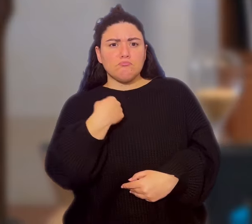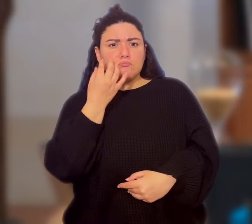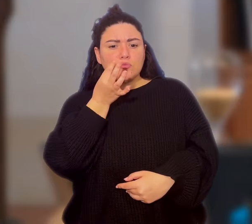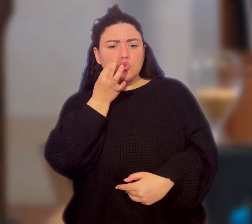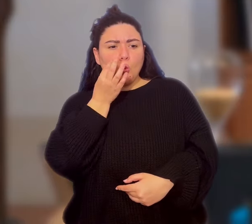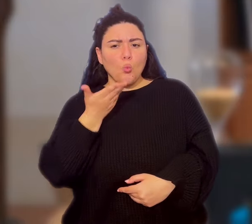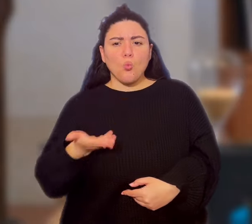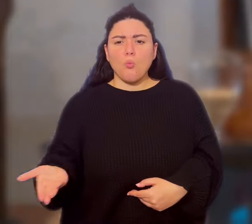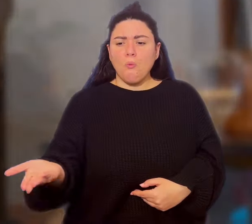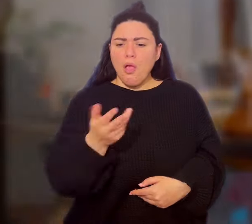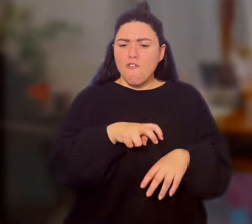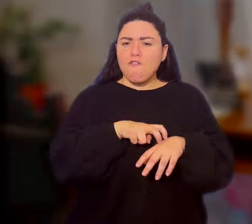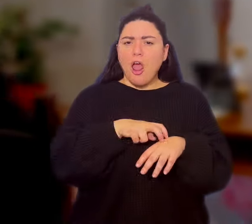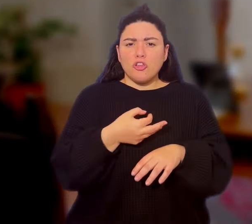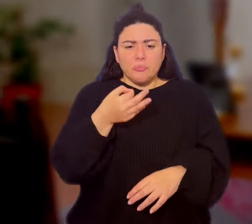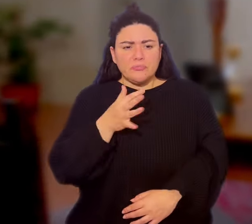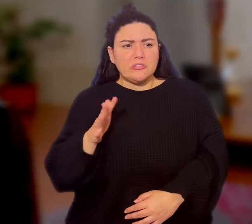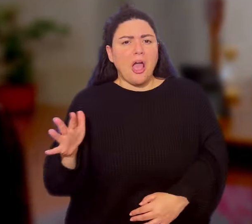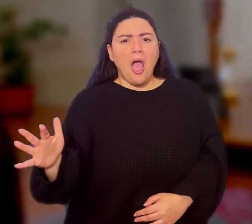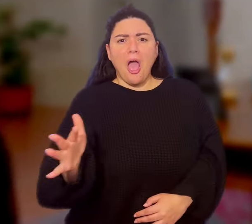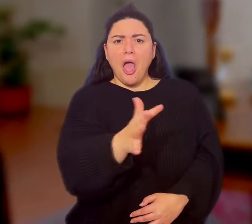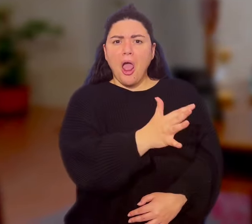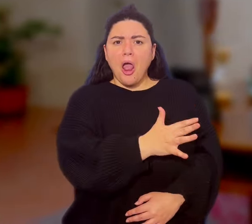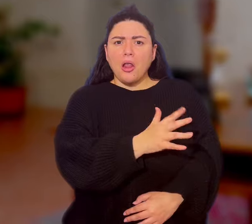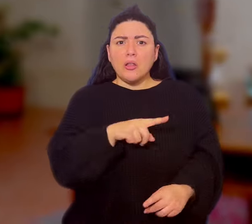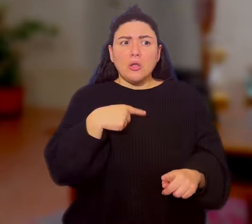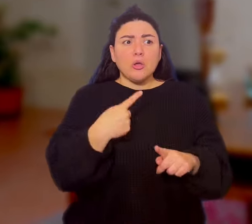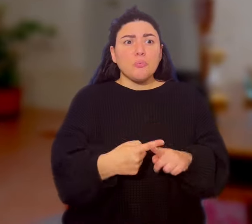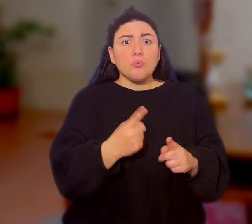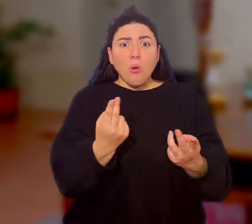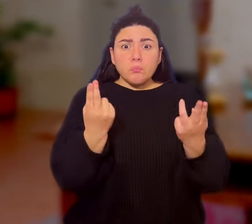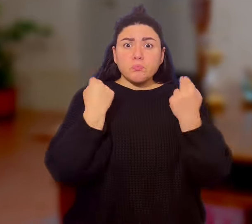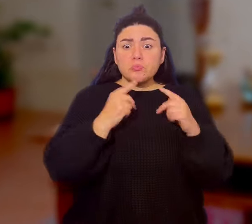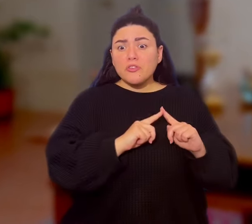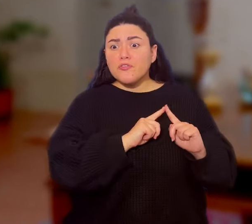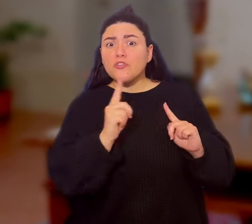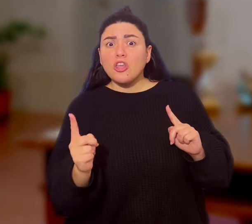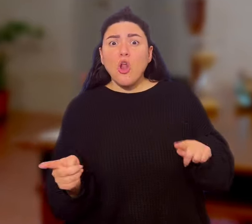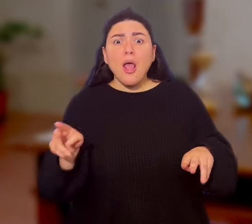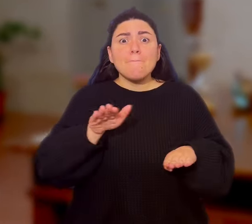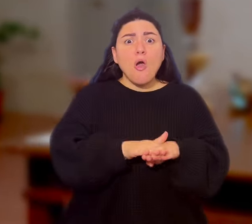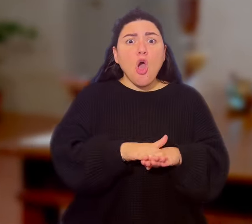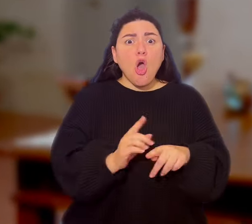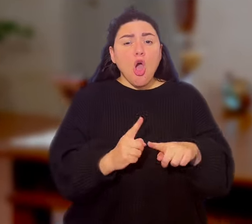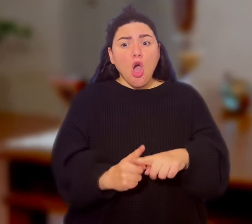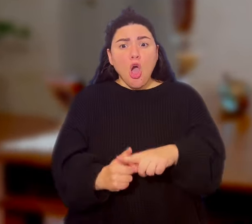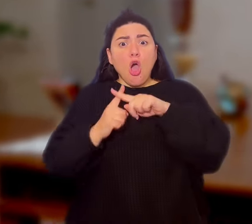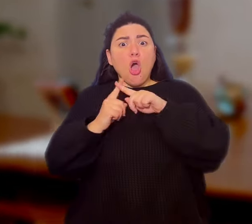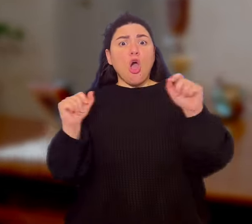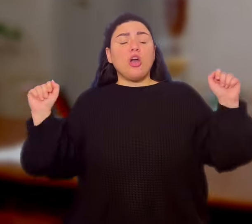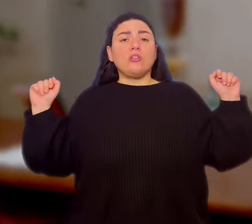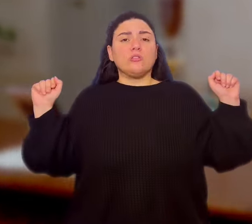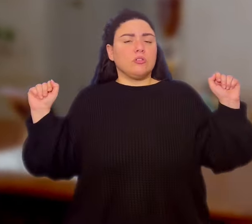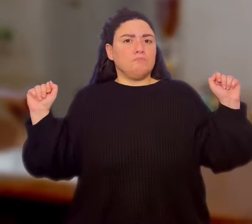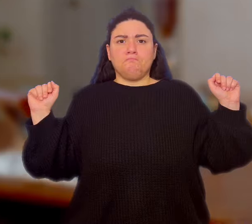contrassegnata dalla fragilità Ma addirittura obbediente fino alla morte e alla morte di Croce è